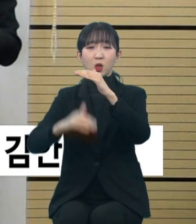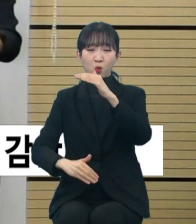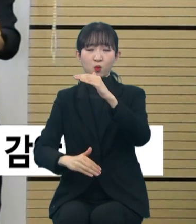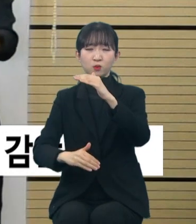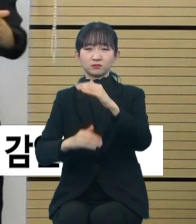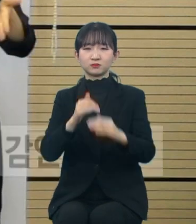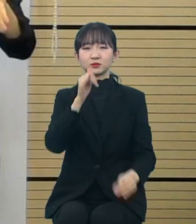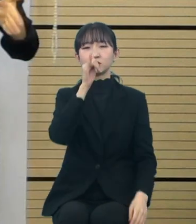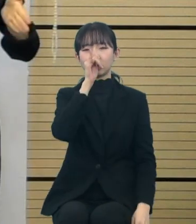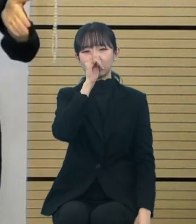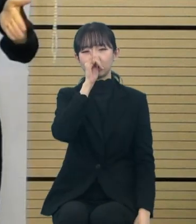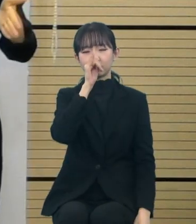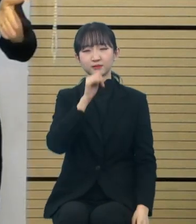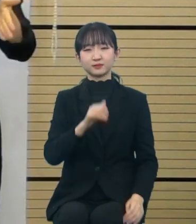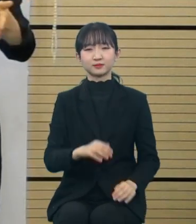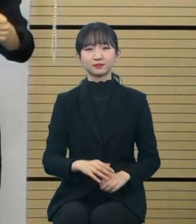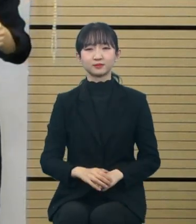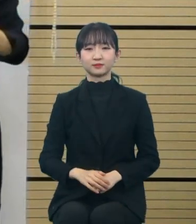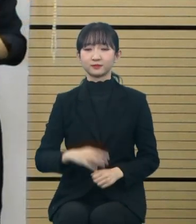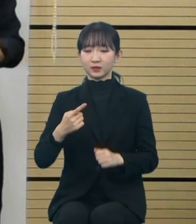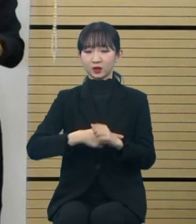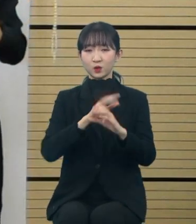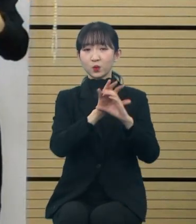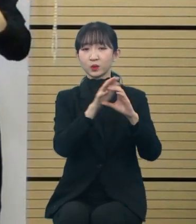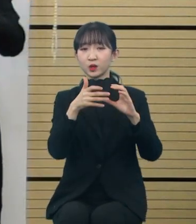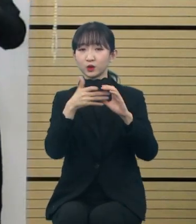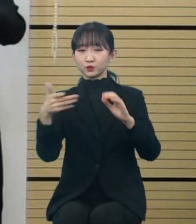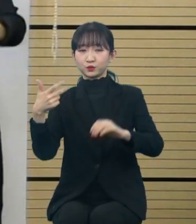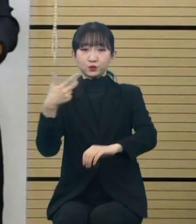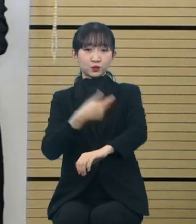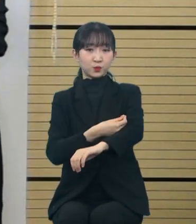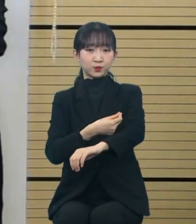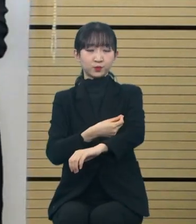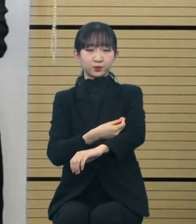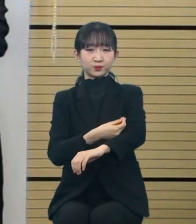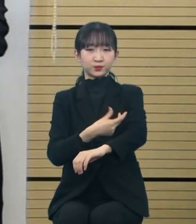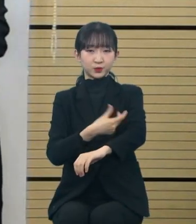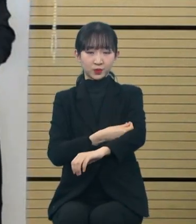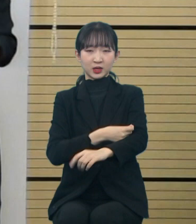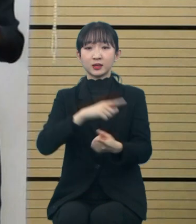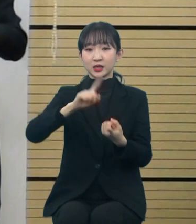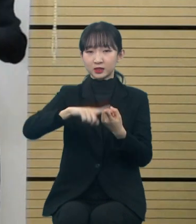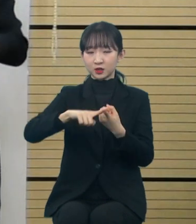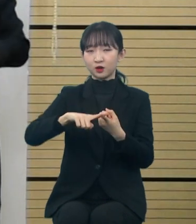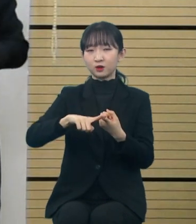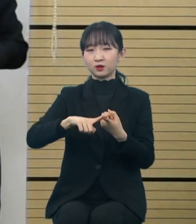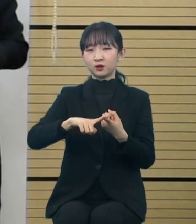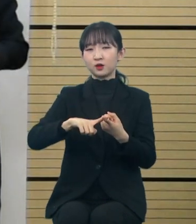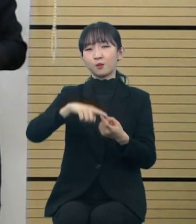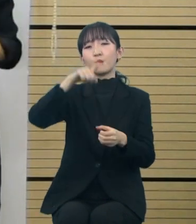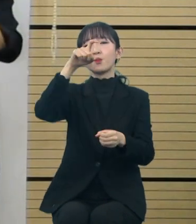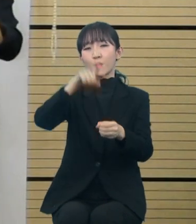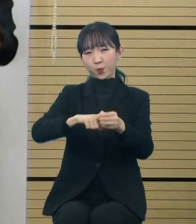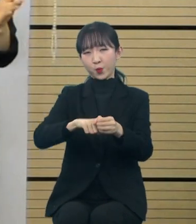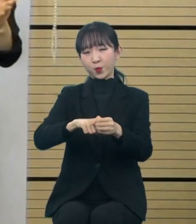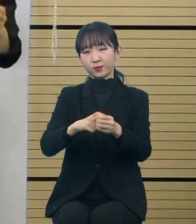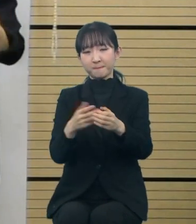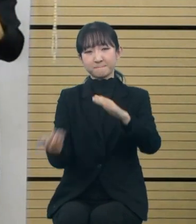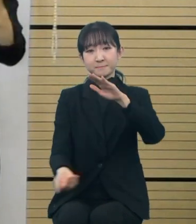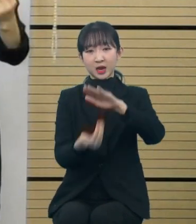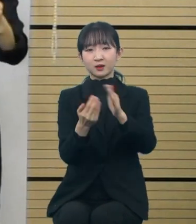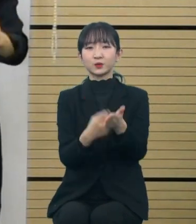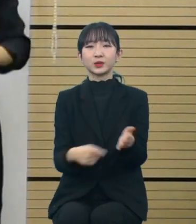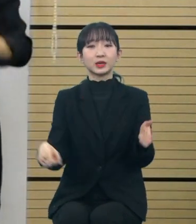점을 감안하여 코로나19 예방접 감안하였으며 코로나19 예방접종 목표를 달성하기